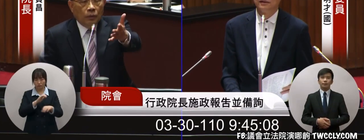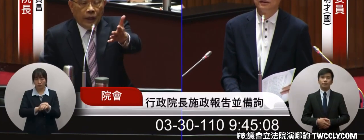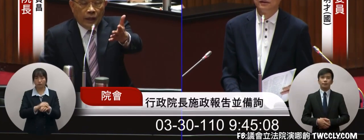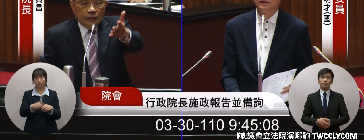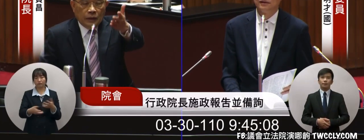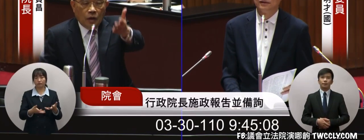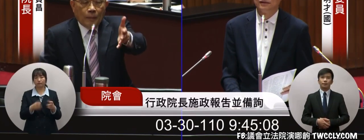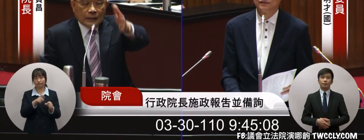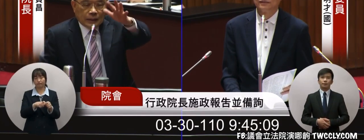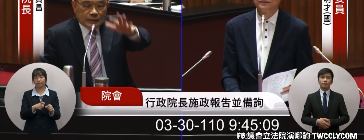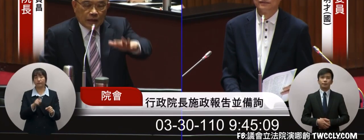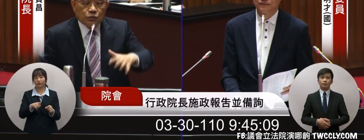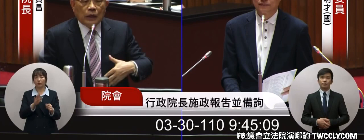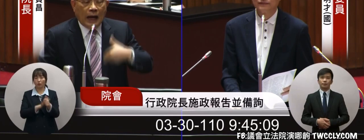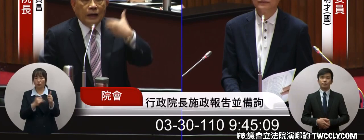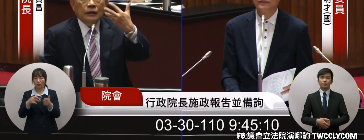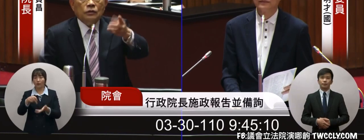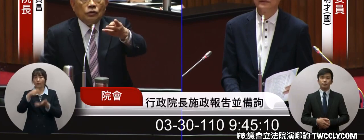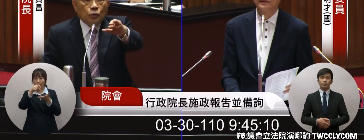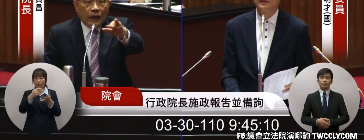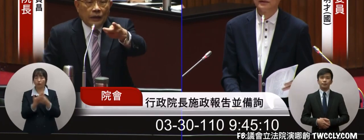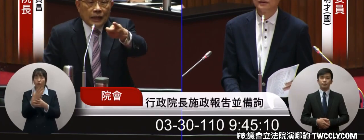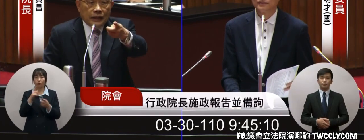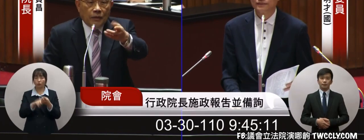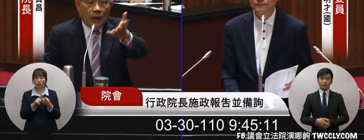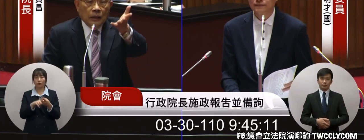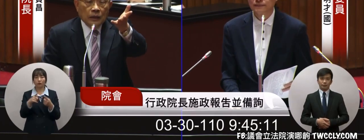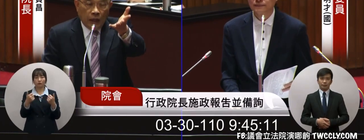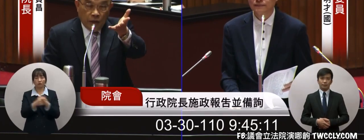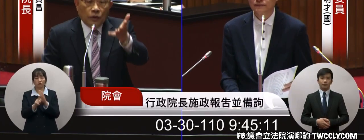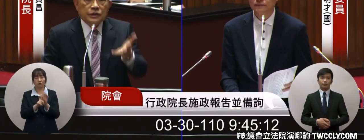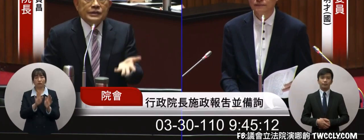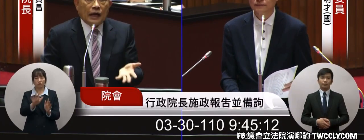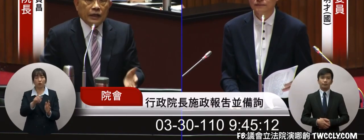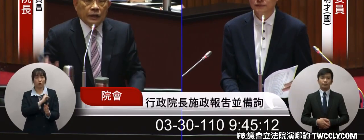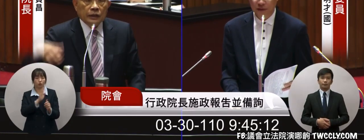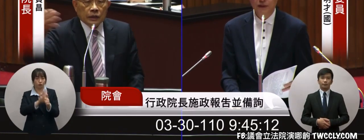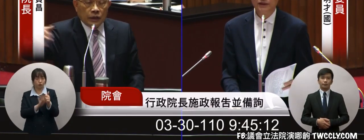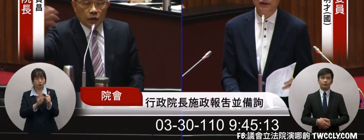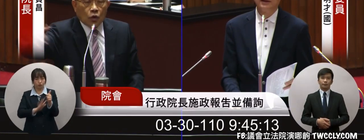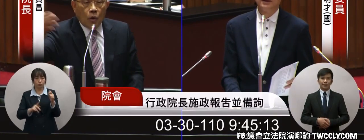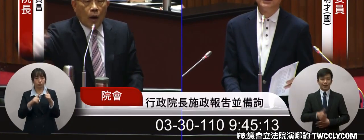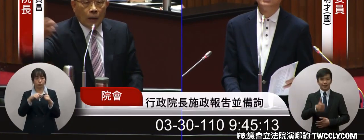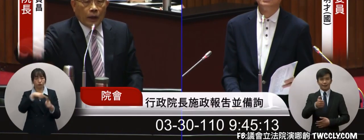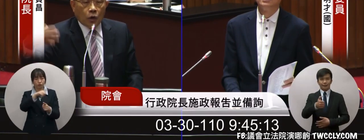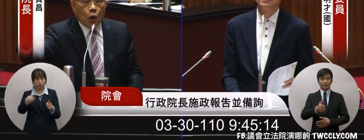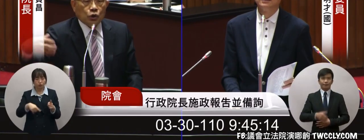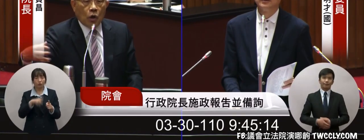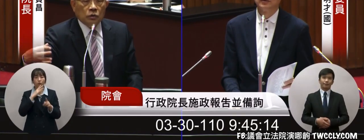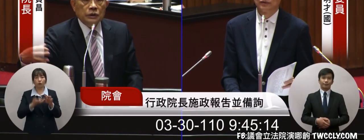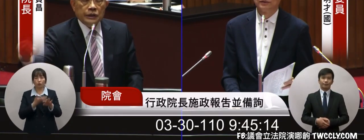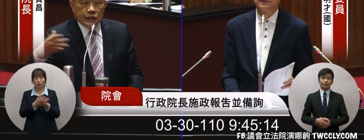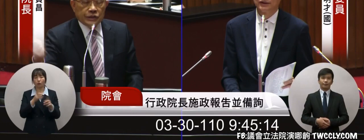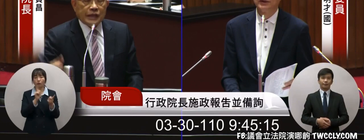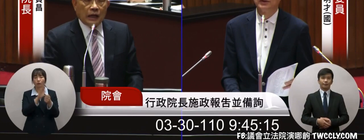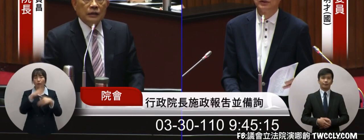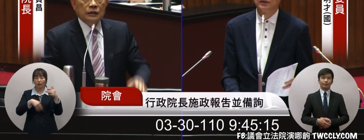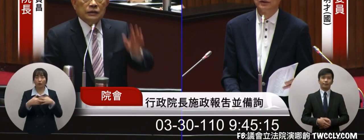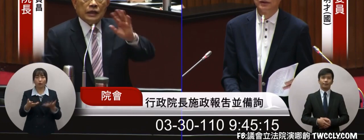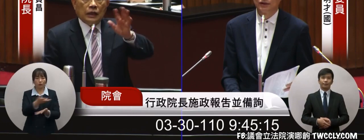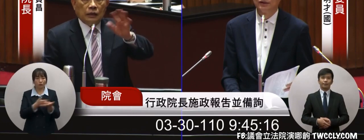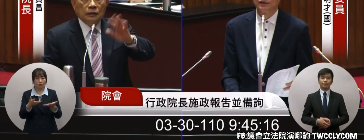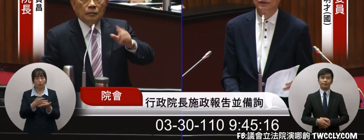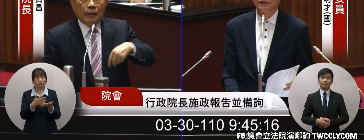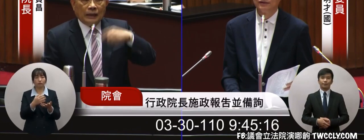委員能夠把這個講出來同時委員在地方很有影響力也多發揮溝通影響